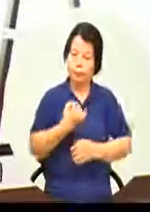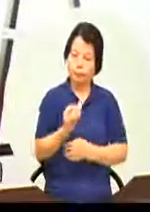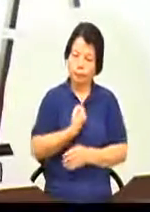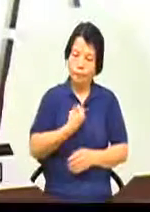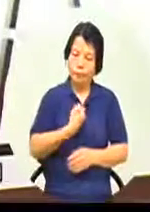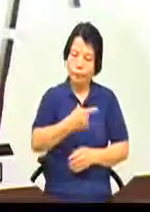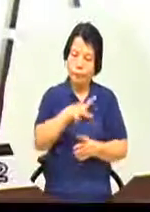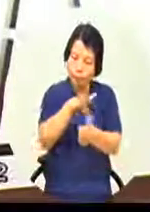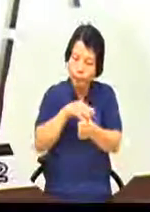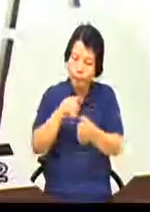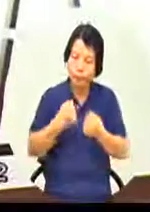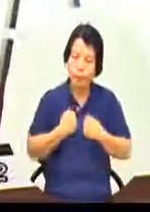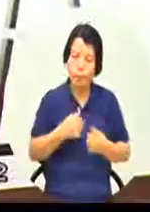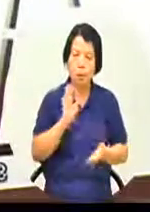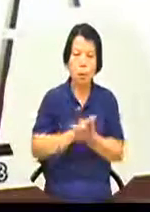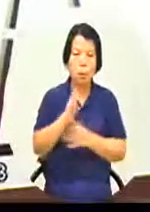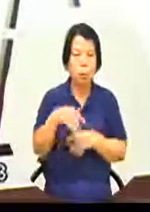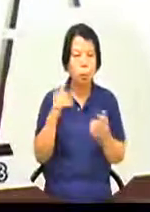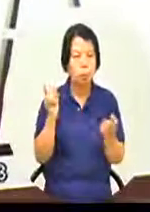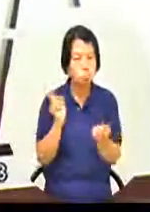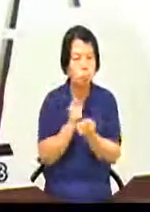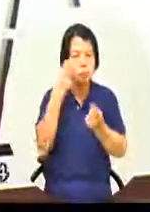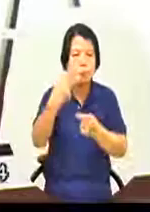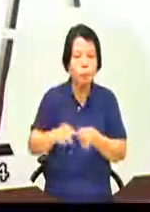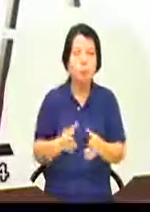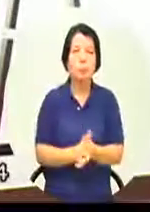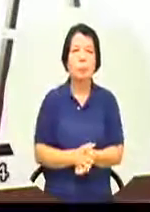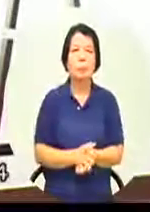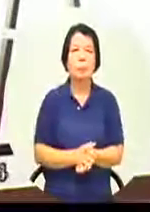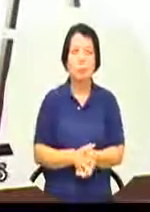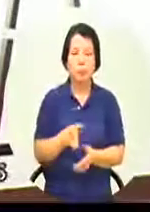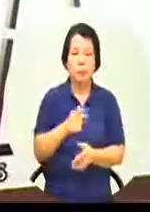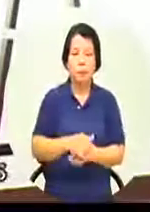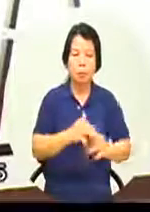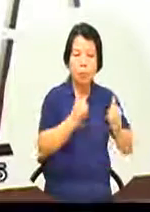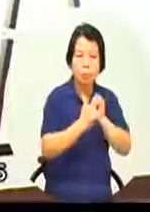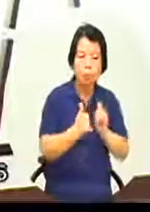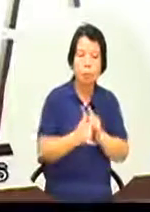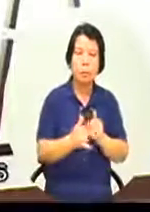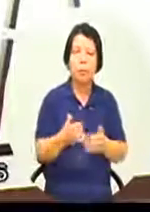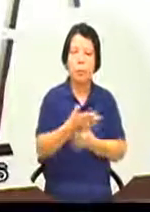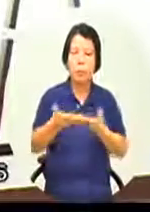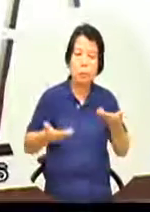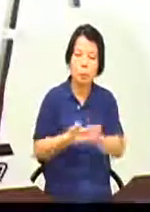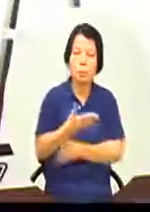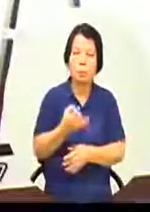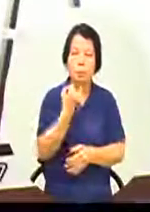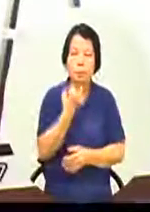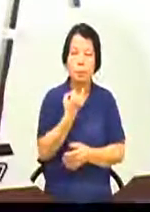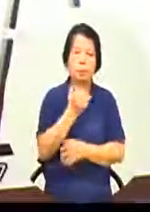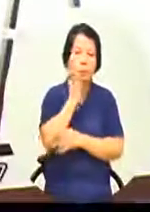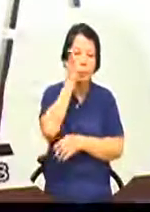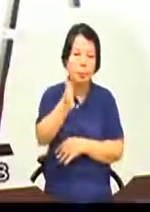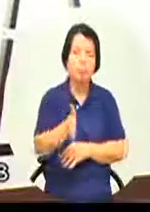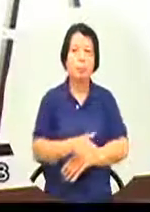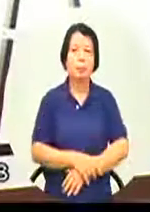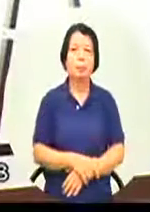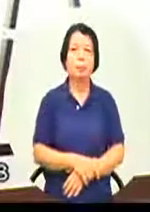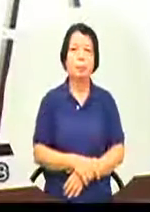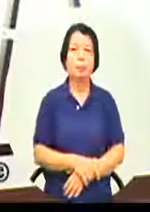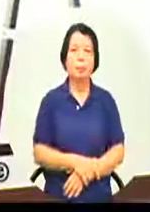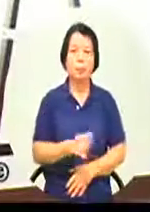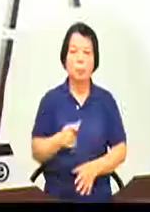后在以后再遇到这类似的状况，我也希望我们跟市民朋友之间的这个沟通可以更加的顺畅，就算